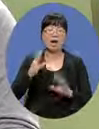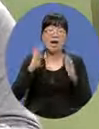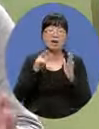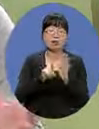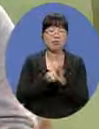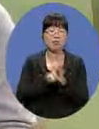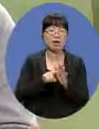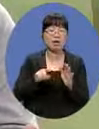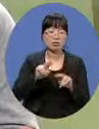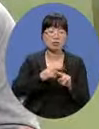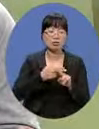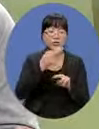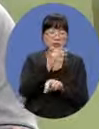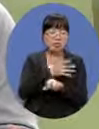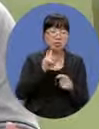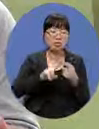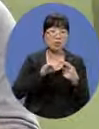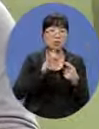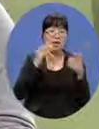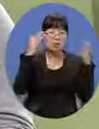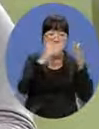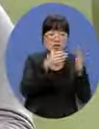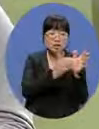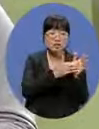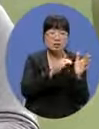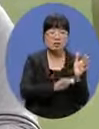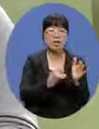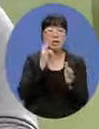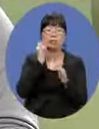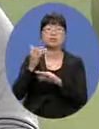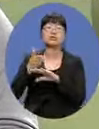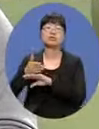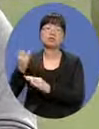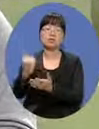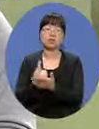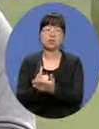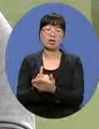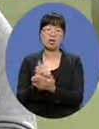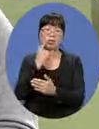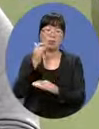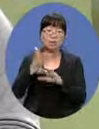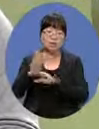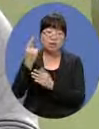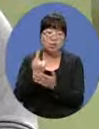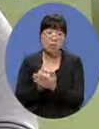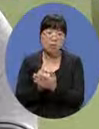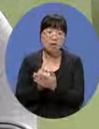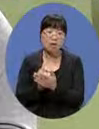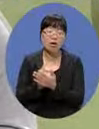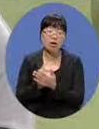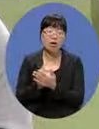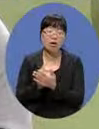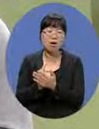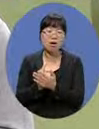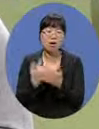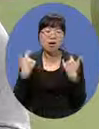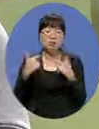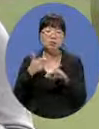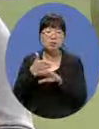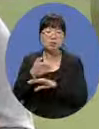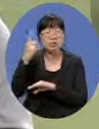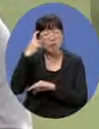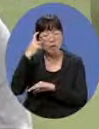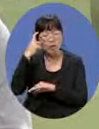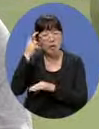산 거 여기에 집중했어요. 근데 아이는 지금 부모님이 늦게 온 거 늦게 오고도 늦게 매번 또 늦게 오지 않을까